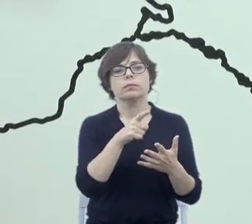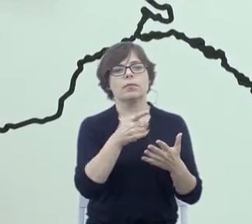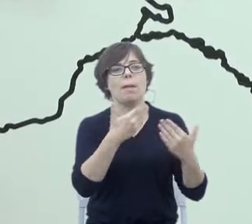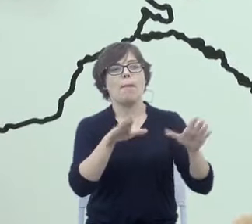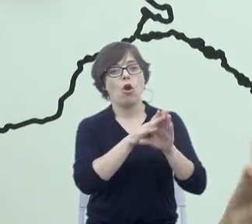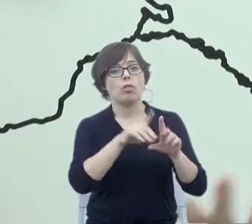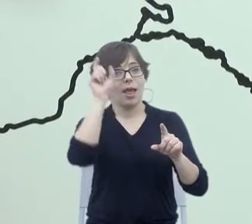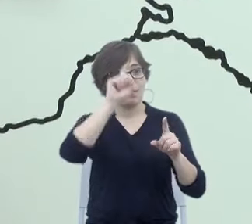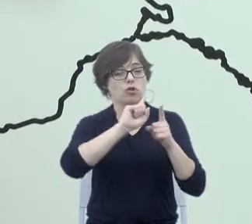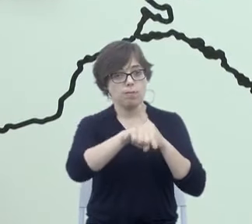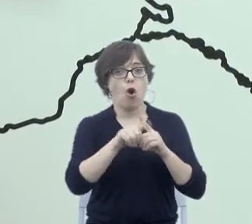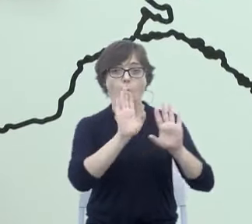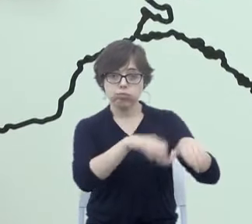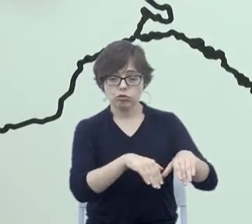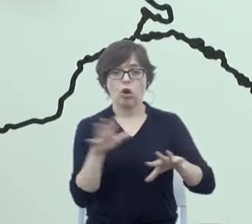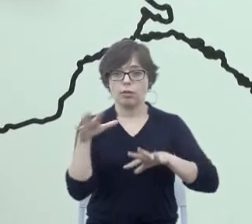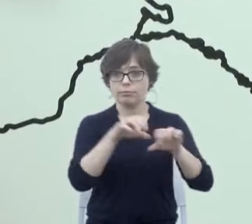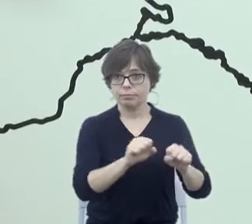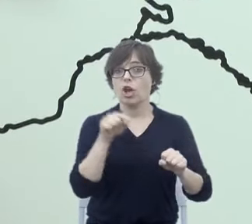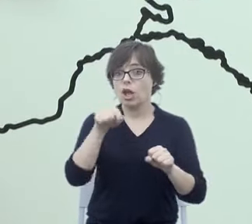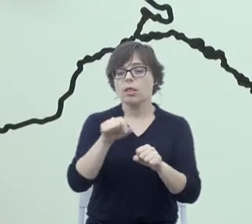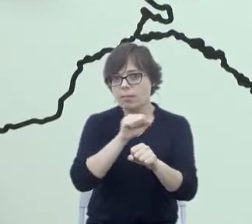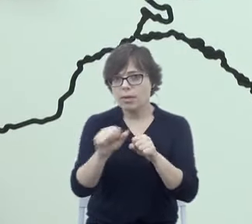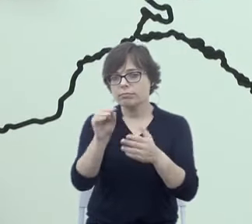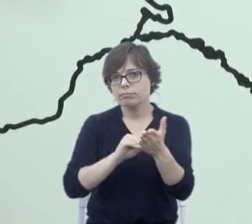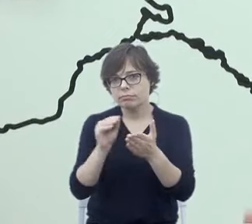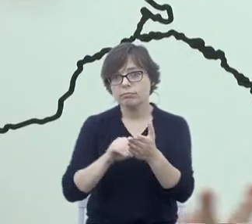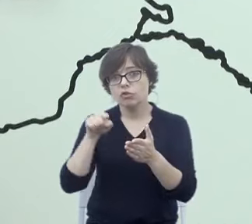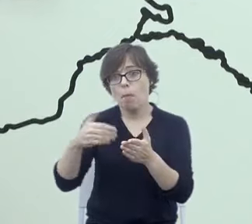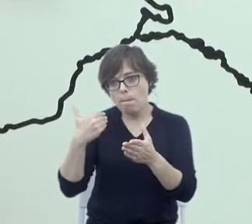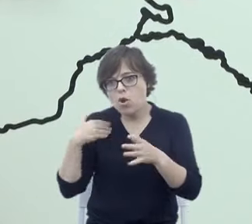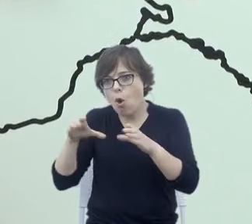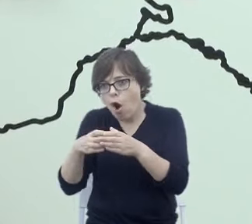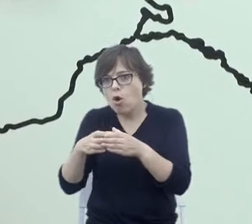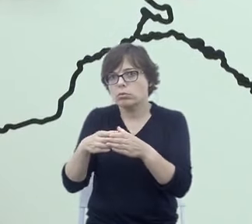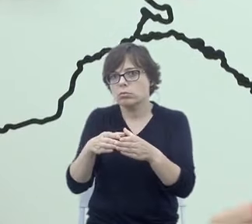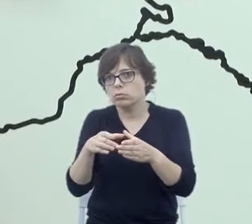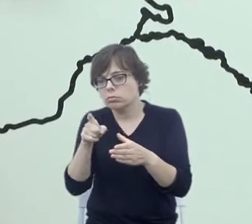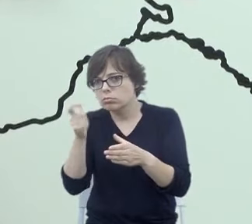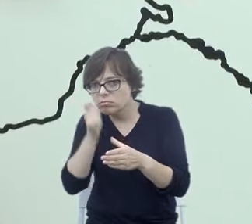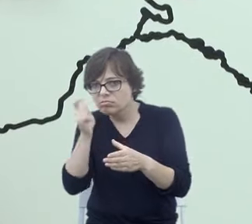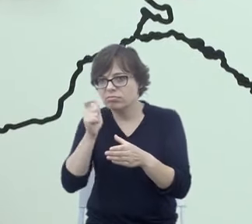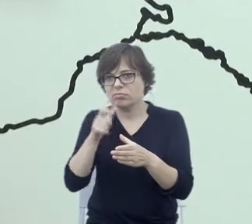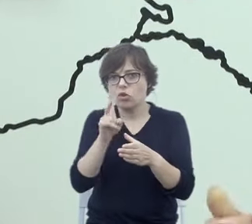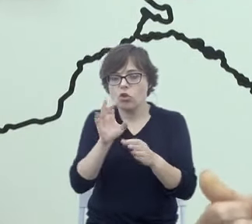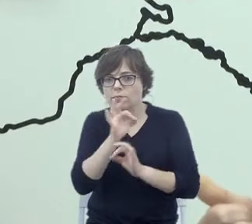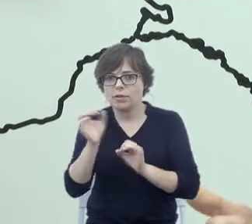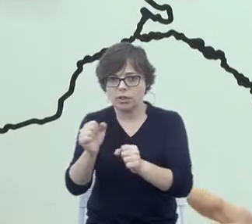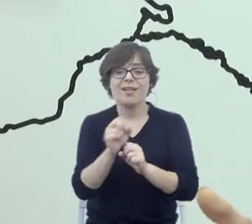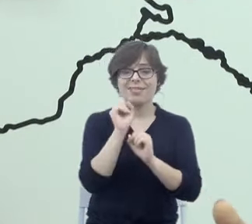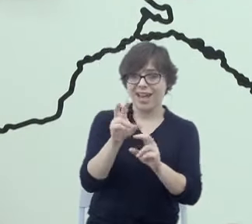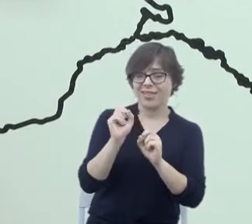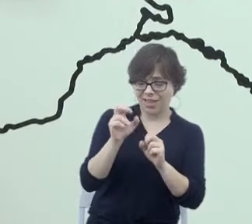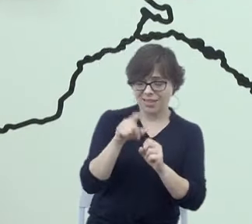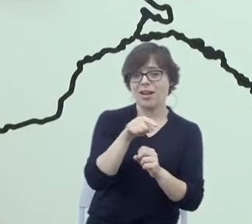i jak gdyby tam jest mowa o całej szajce, która działała na tym terenie. Tak, to Krzysztof Persak dobrze to opisał, no, że